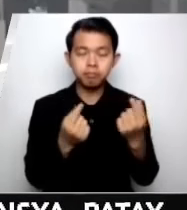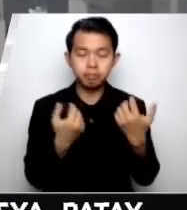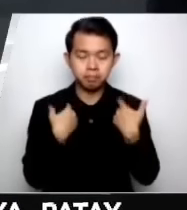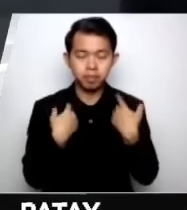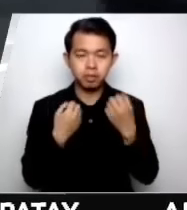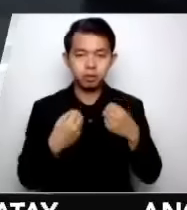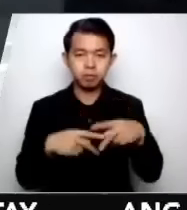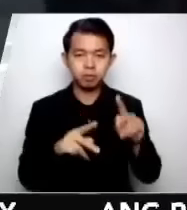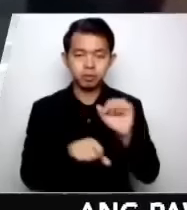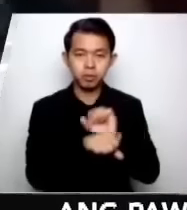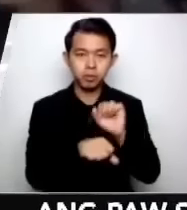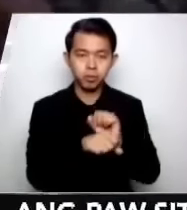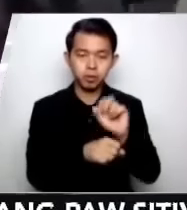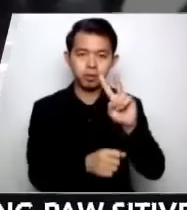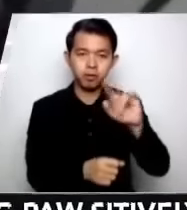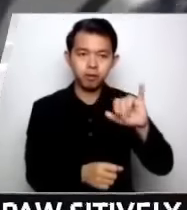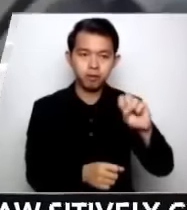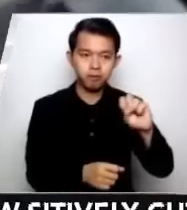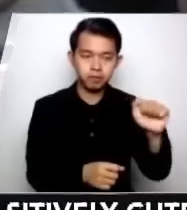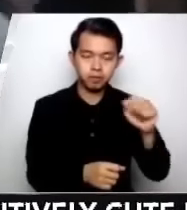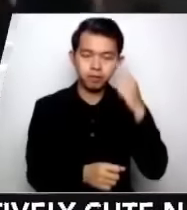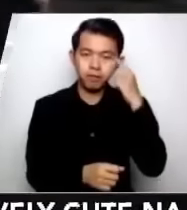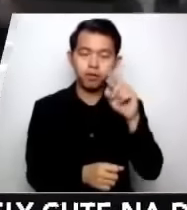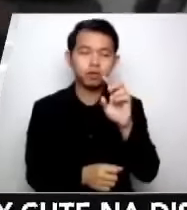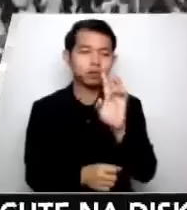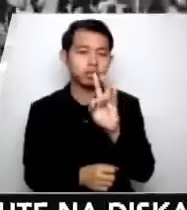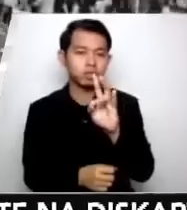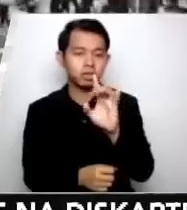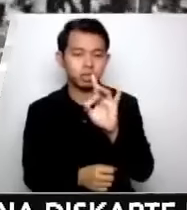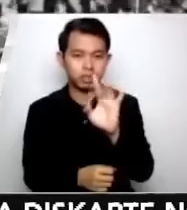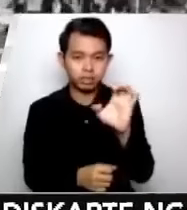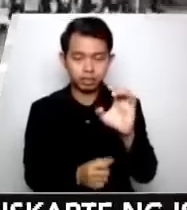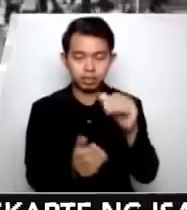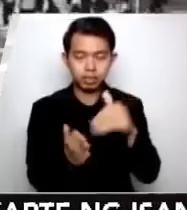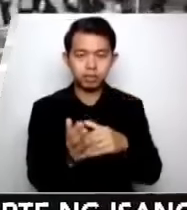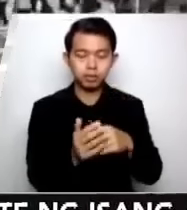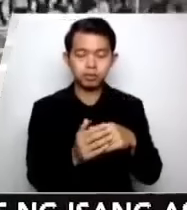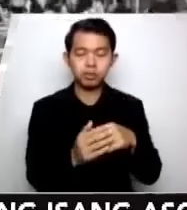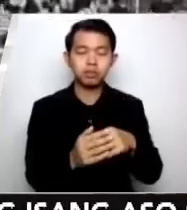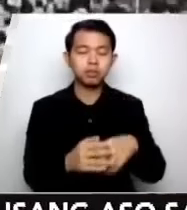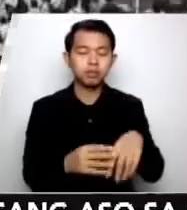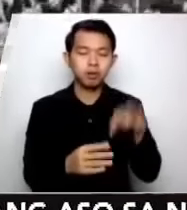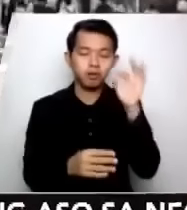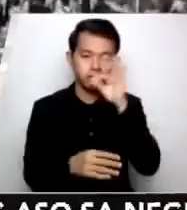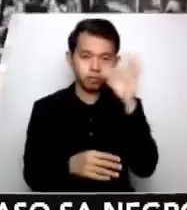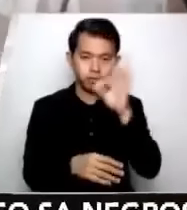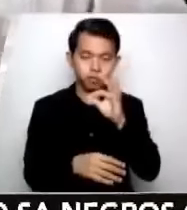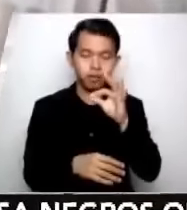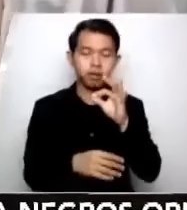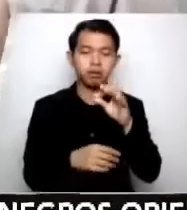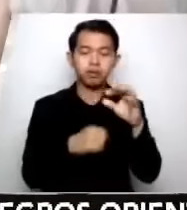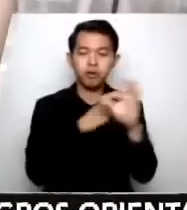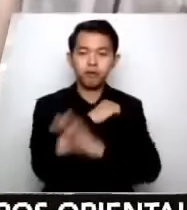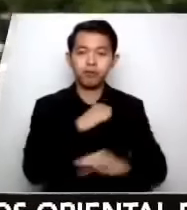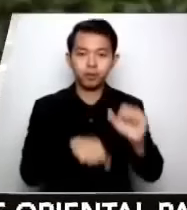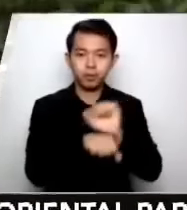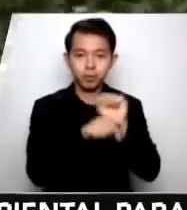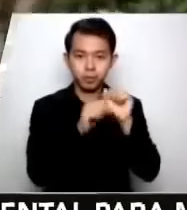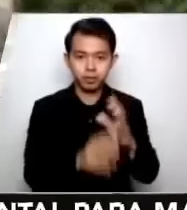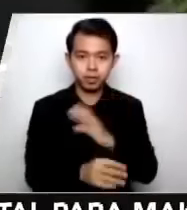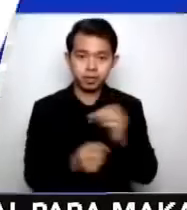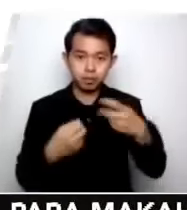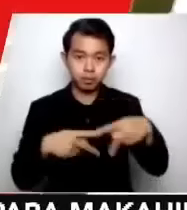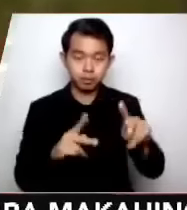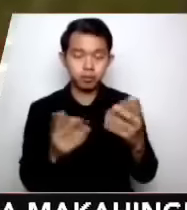visa para sa mahigit 800,000 foreign workers at mga oportunidad sa ilalim ng Technical Intern Training